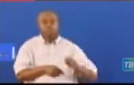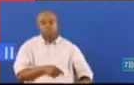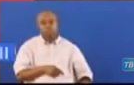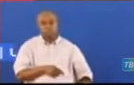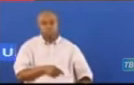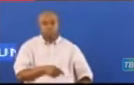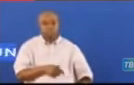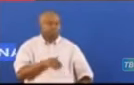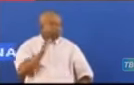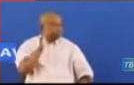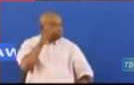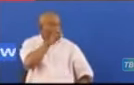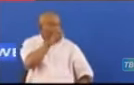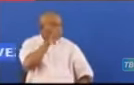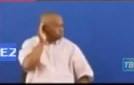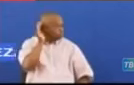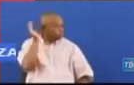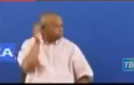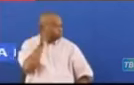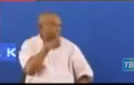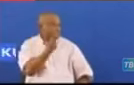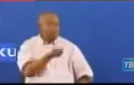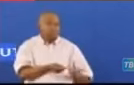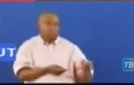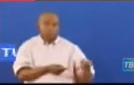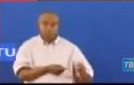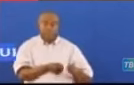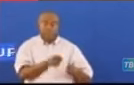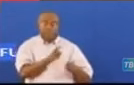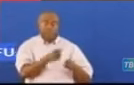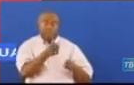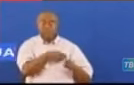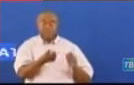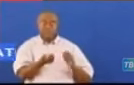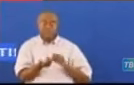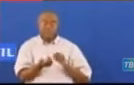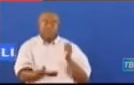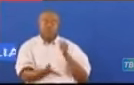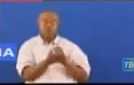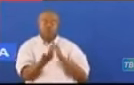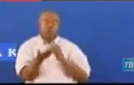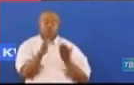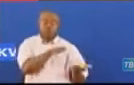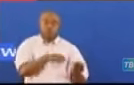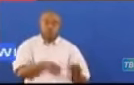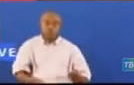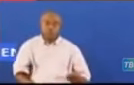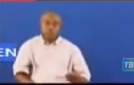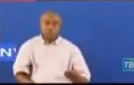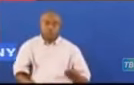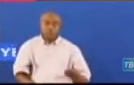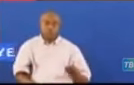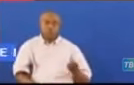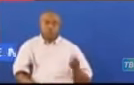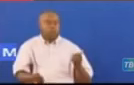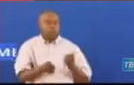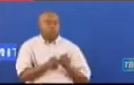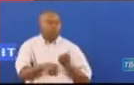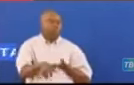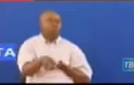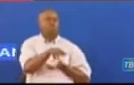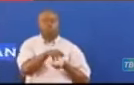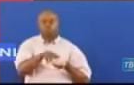amesikika akisema toka Rais Magufuli afe mambo yamekuwa yakienda ndivyo